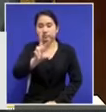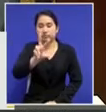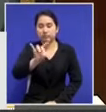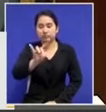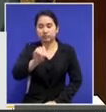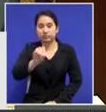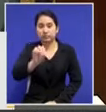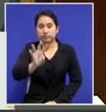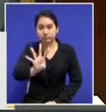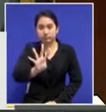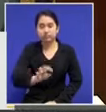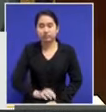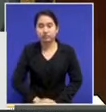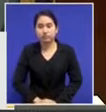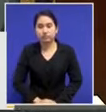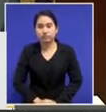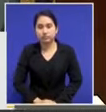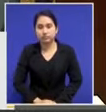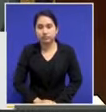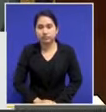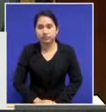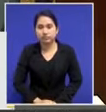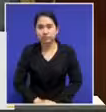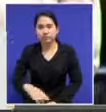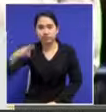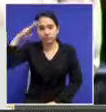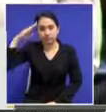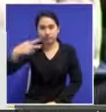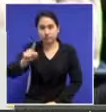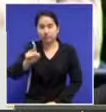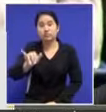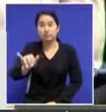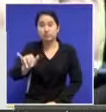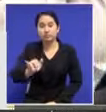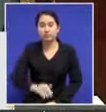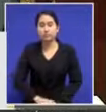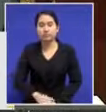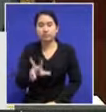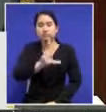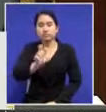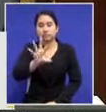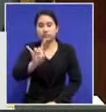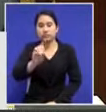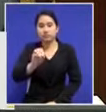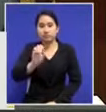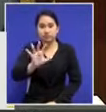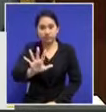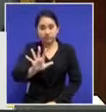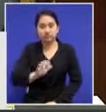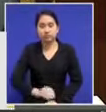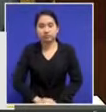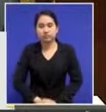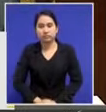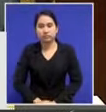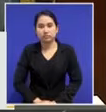384นางสาวเพชรชมพูกิจบุรณะ พลเอกประยุทธ์จันทร์โอชาค่ะ 385นางสาวเพชรดาว